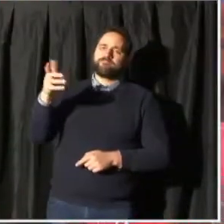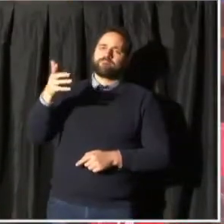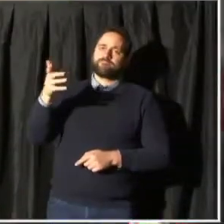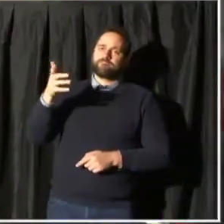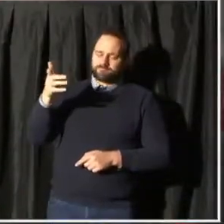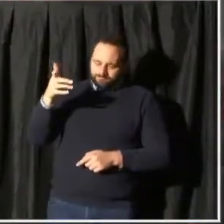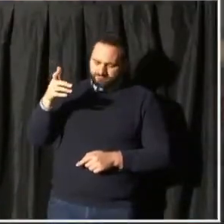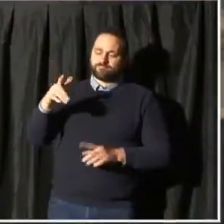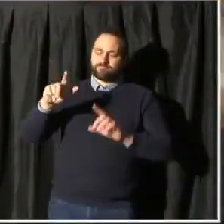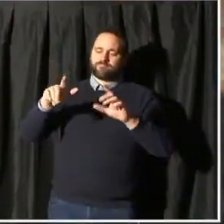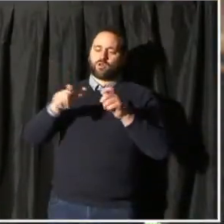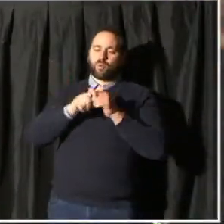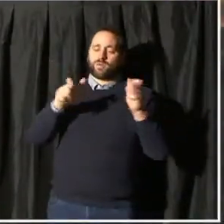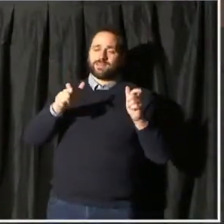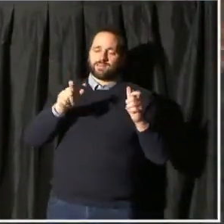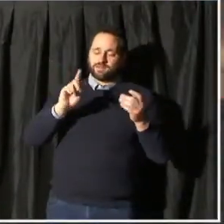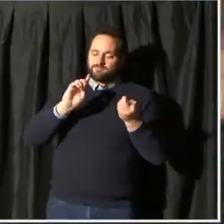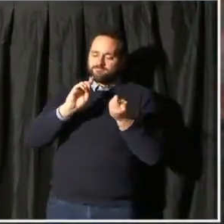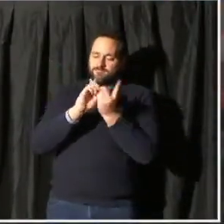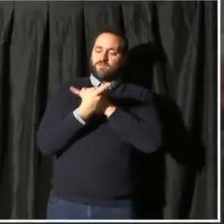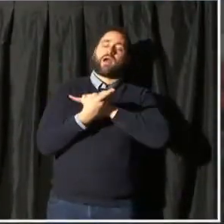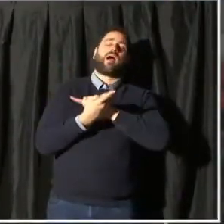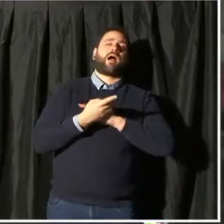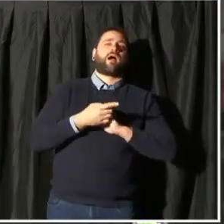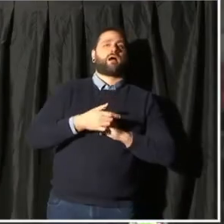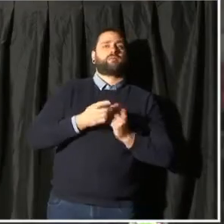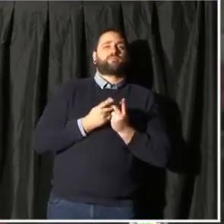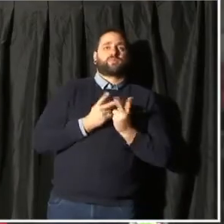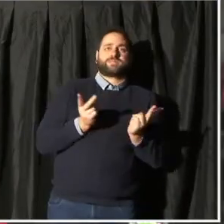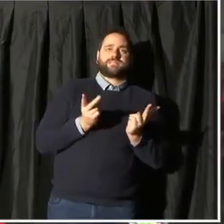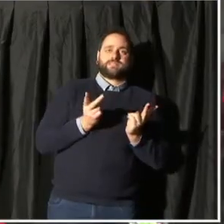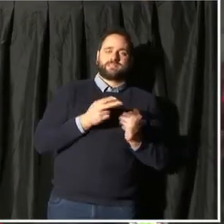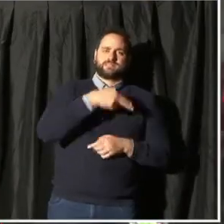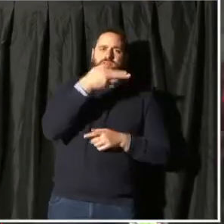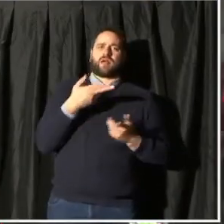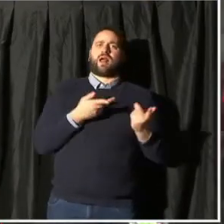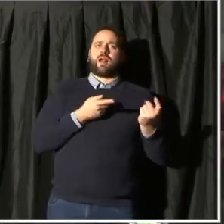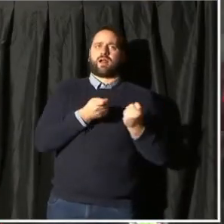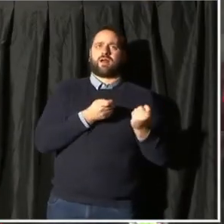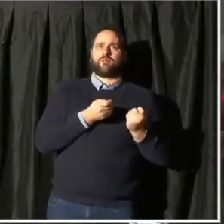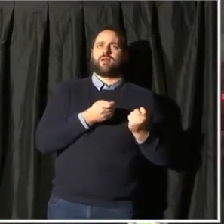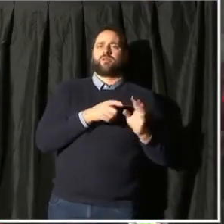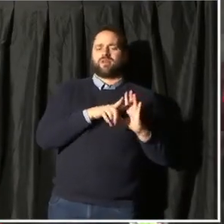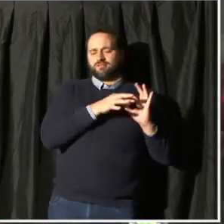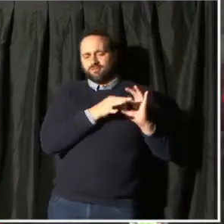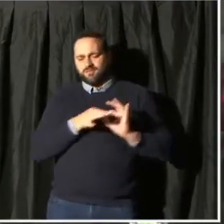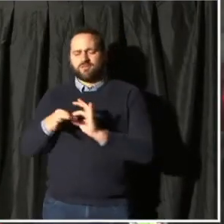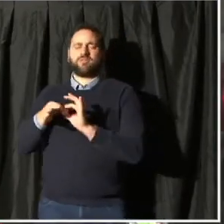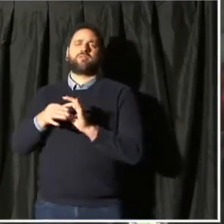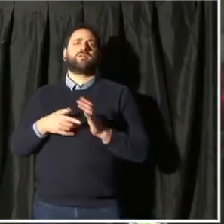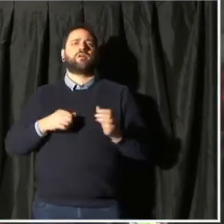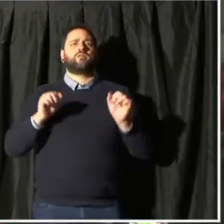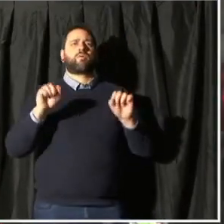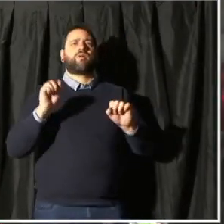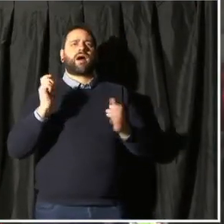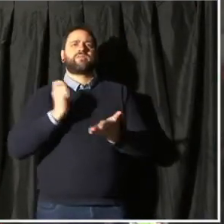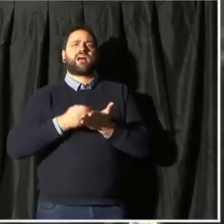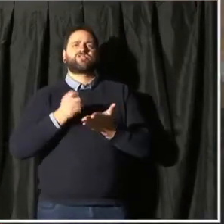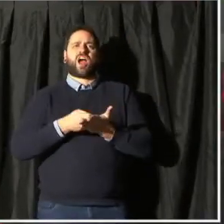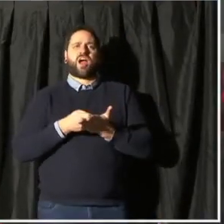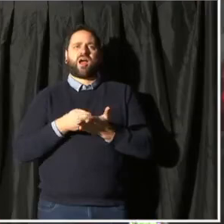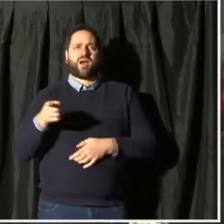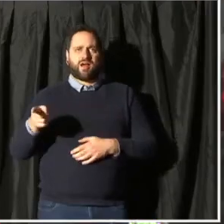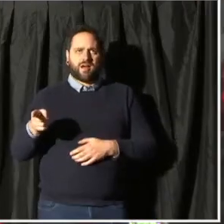il ya aussi la question du pouvoir d'achat et je crois que c'est lié en réalité parce que le service public qu'on promeut d'un service public qui aussi